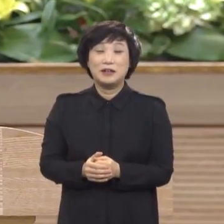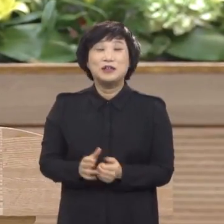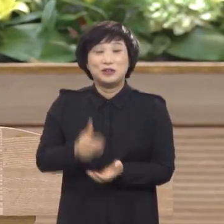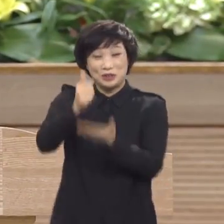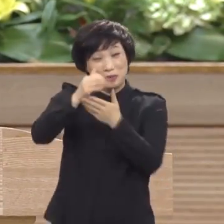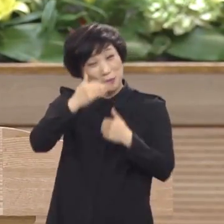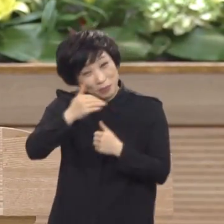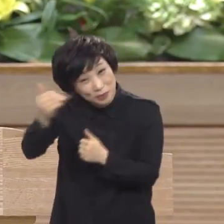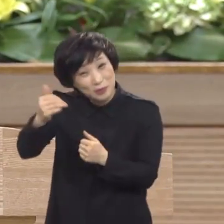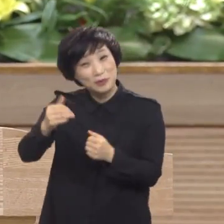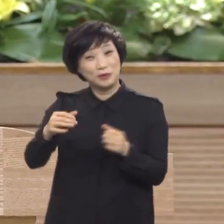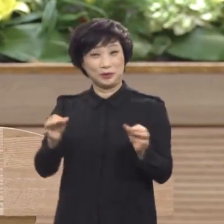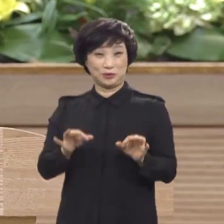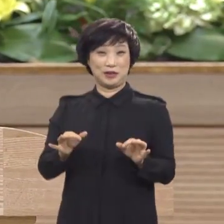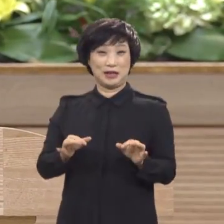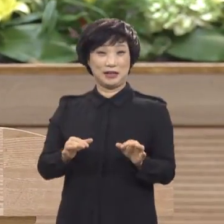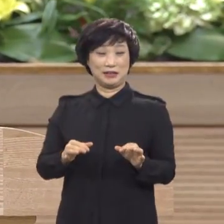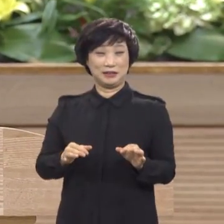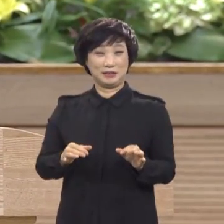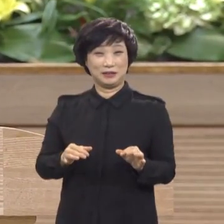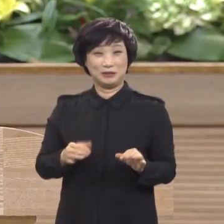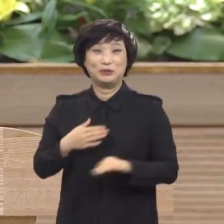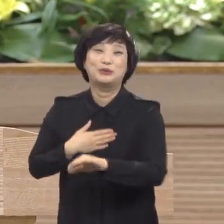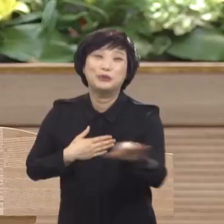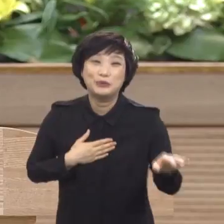주님의 부르심을 입는 그날